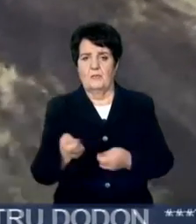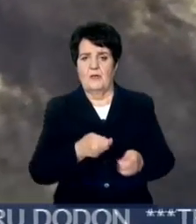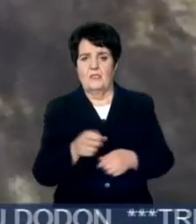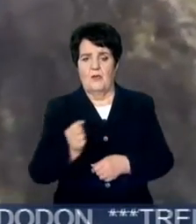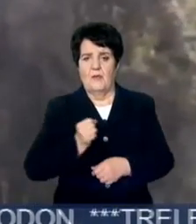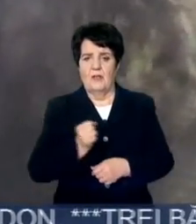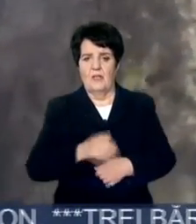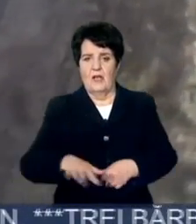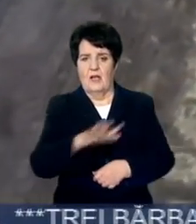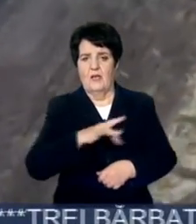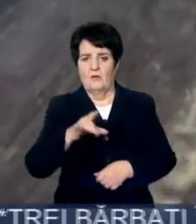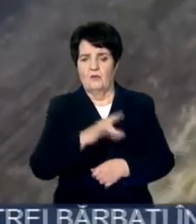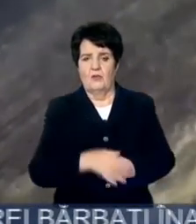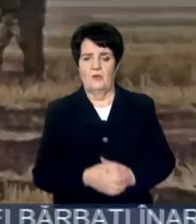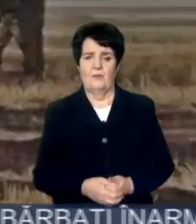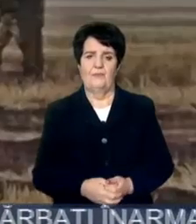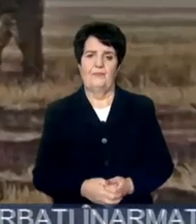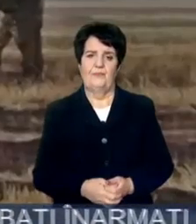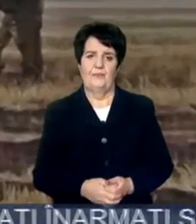militare regionale Valentin Reznicenko.